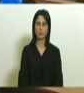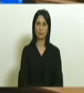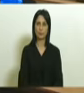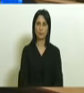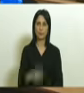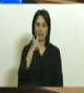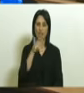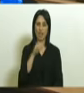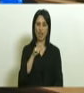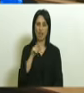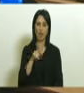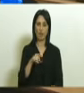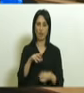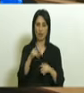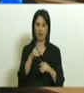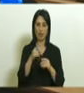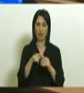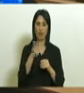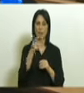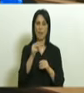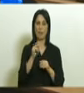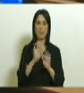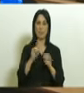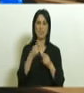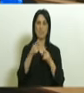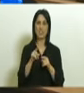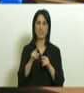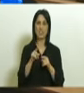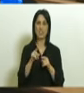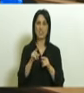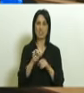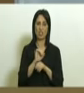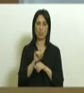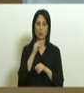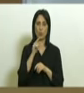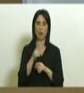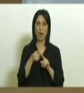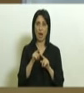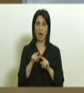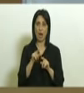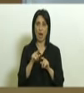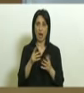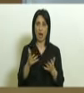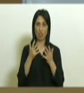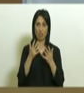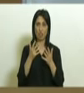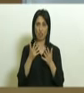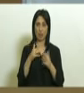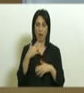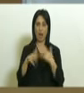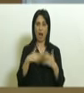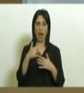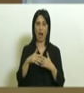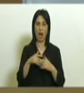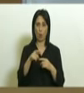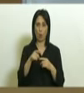ბატონო, თქვენ დეკლარაციებს სამწუთენებში დაუბრუნდებით, სხვა რაღაცაზე მინდა შევაჩეროთ თქვენი ყოლა. ამ აშკარად არეულები ხართ